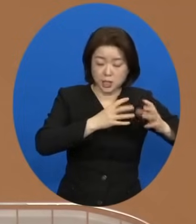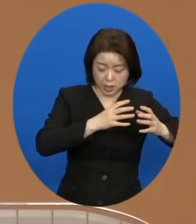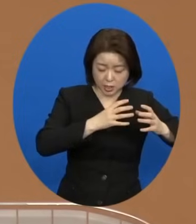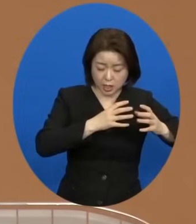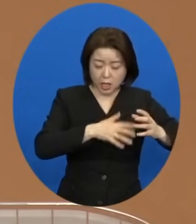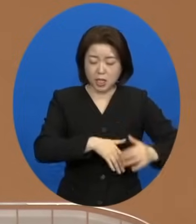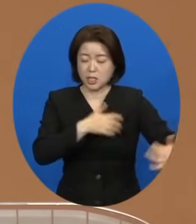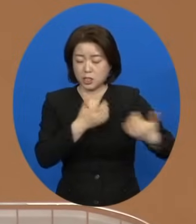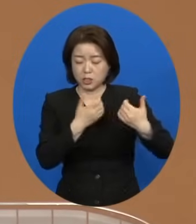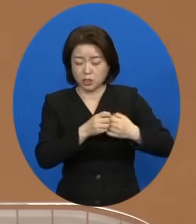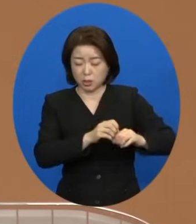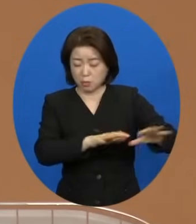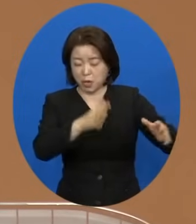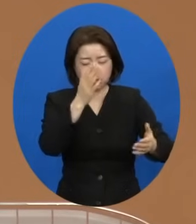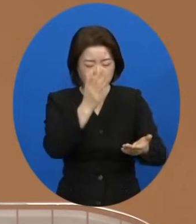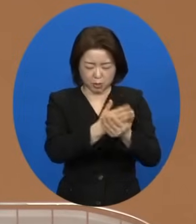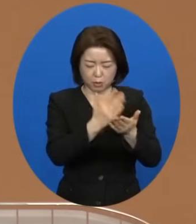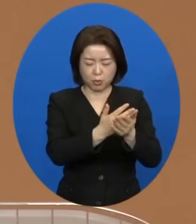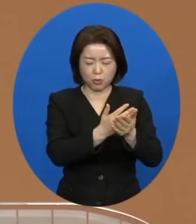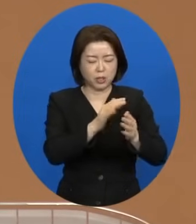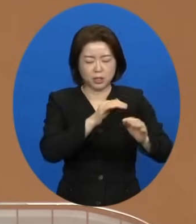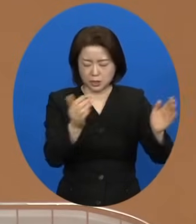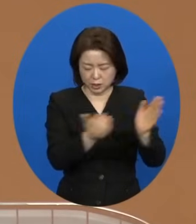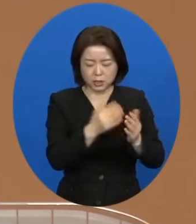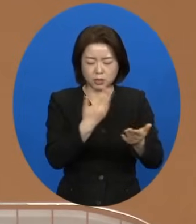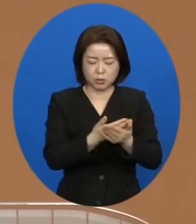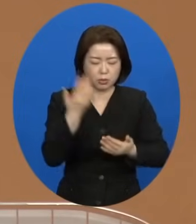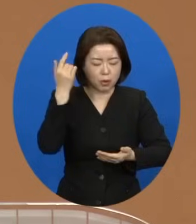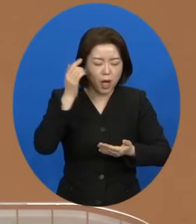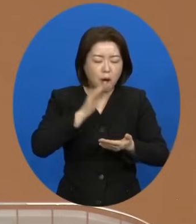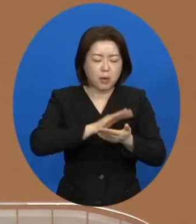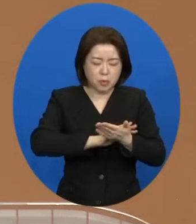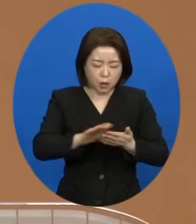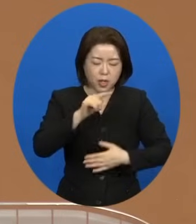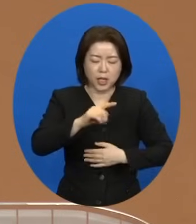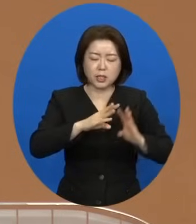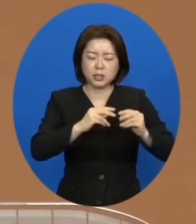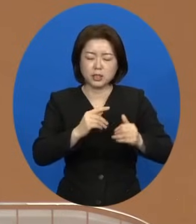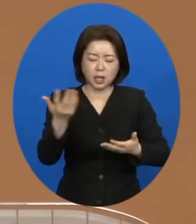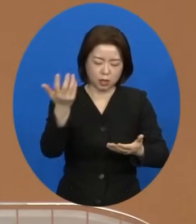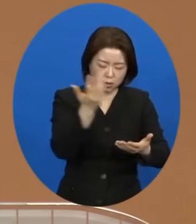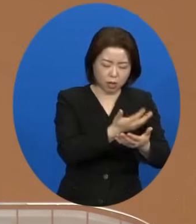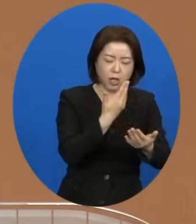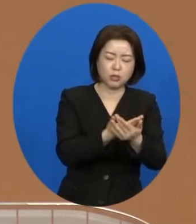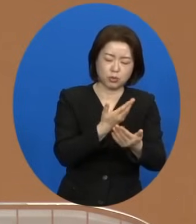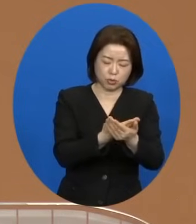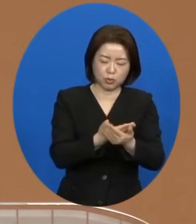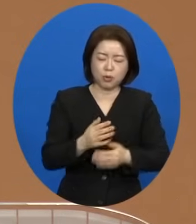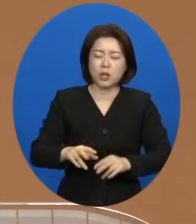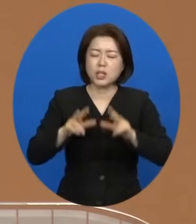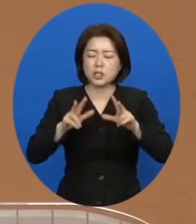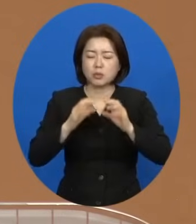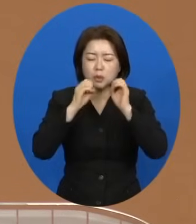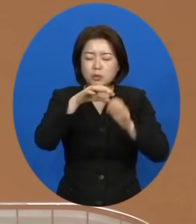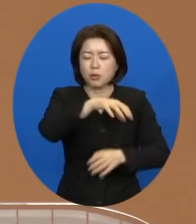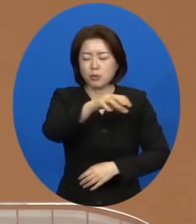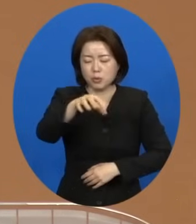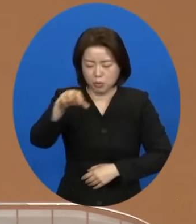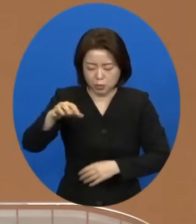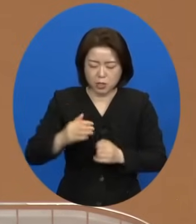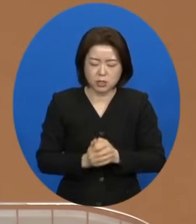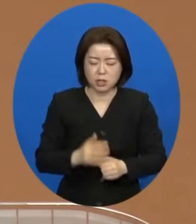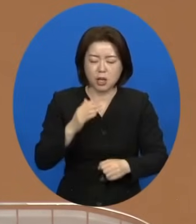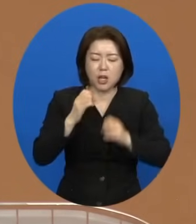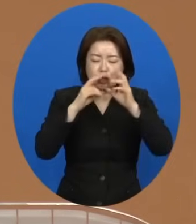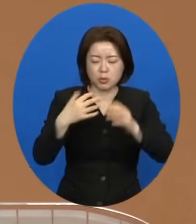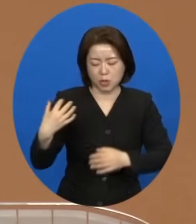전쟁이 확산되지 않게 하여 주시고 하나님의 평강이 그 땅을 지배하게 하여 주시옵시고 또한 지금도 선교지에서 하나님 선교를